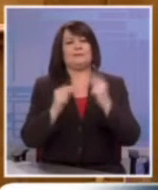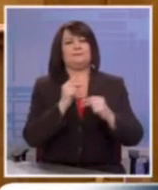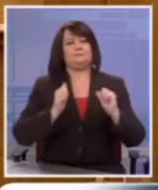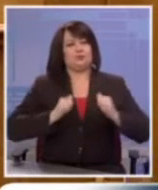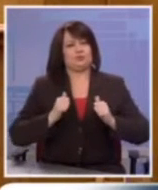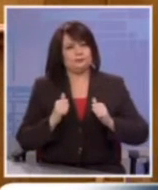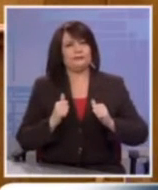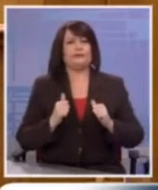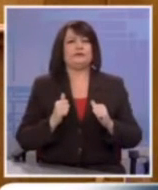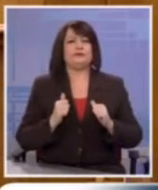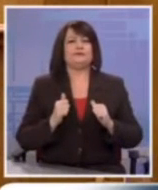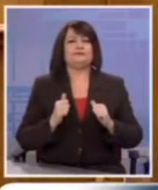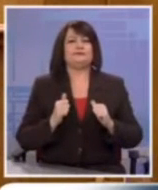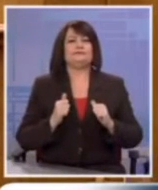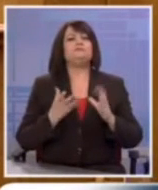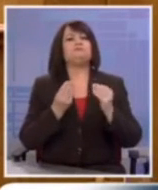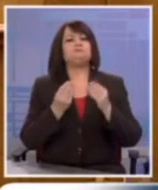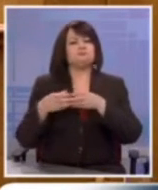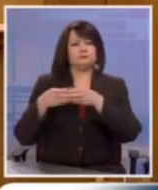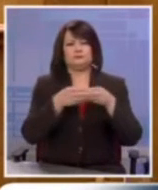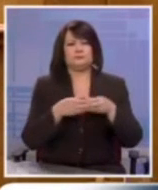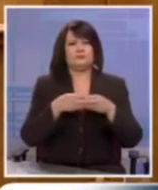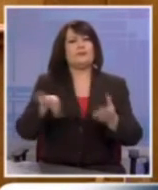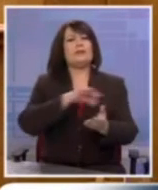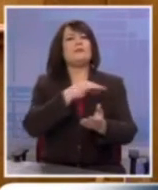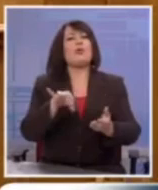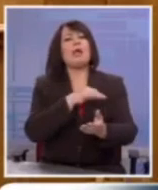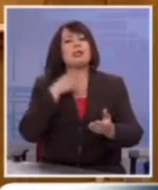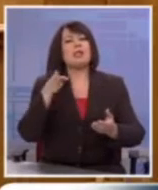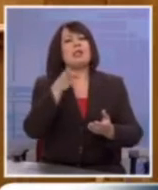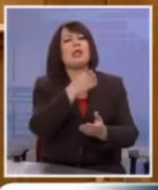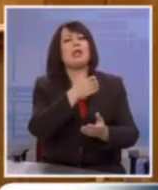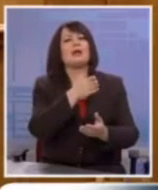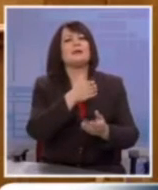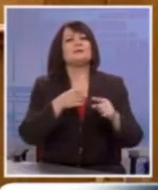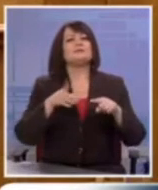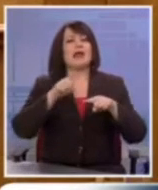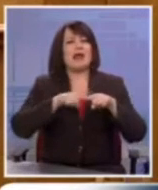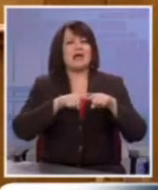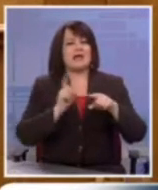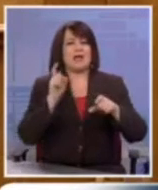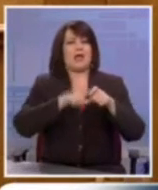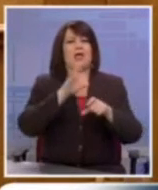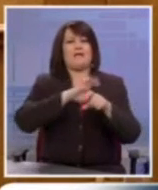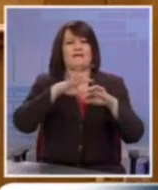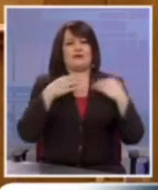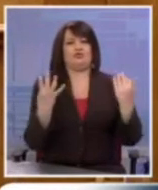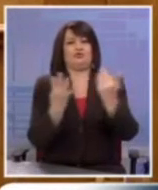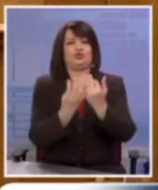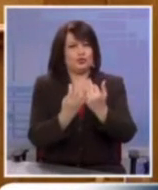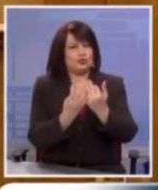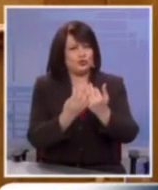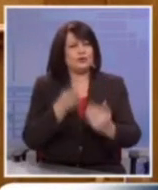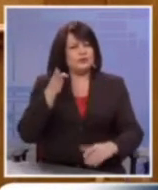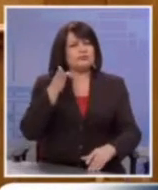της πολυμερούς εξωτερικής διπλωματίας που ως χώρα της Ευρωζώνης έχουμε αναλάβει προς όλες τις μεγάλες